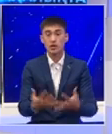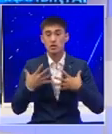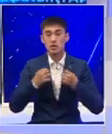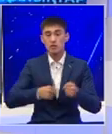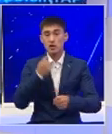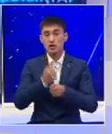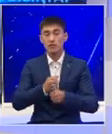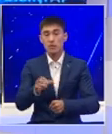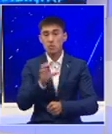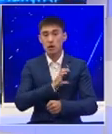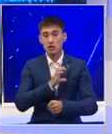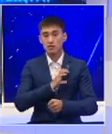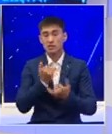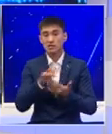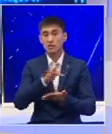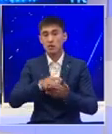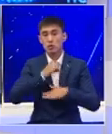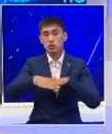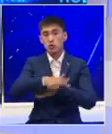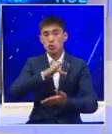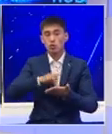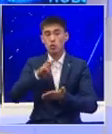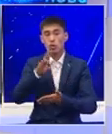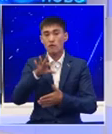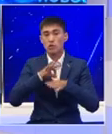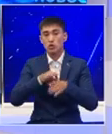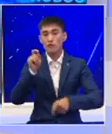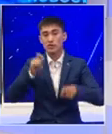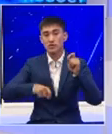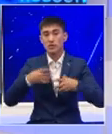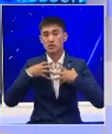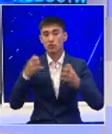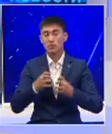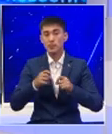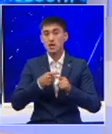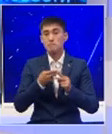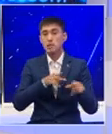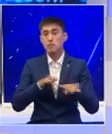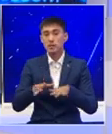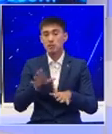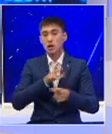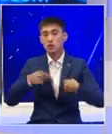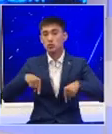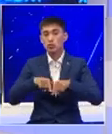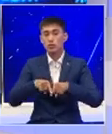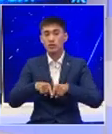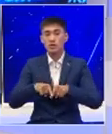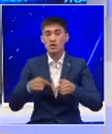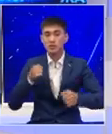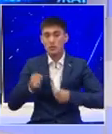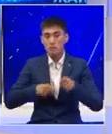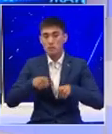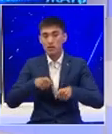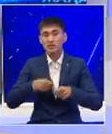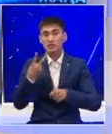здоровья главное богатство на Центральной площади города Кунаев прошел фестиваль здоровья в рамках мероприятия было организован забег на